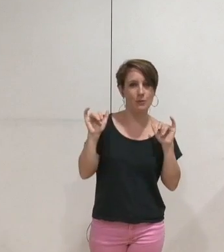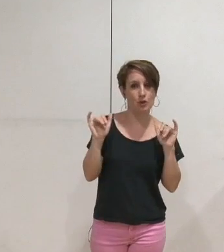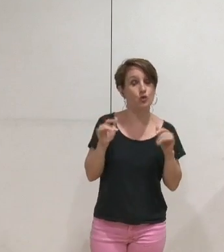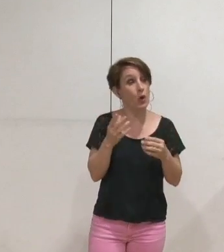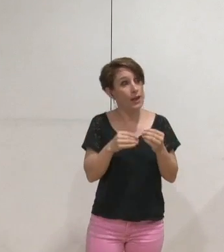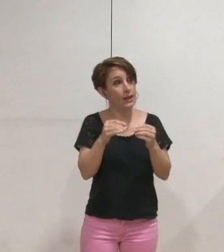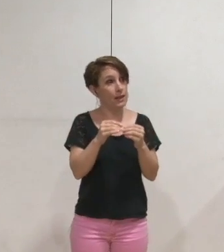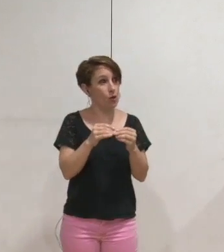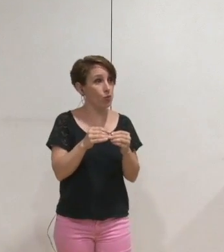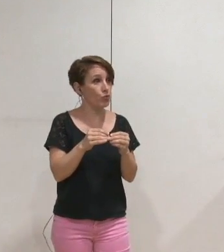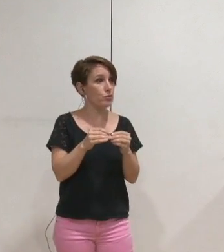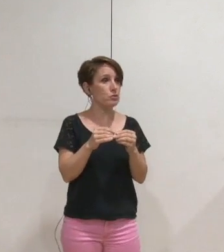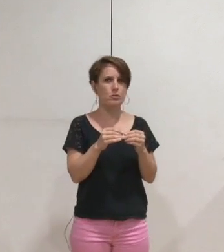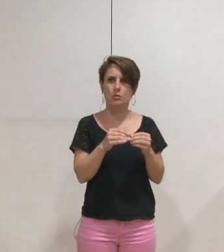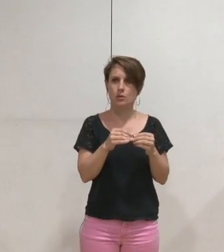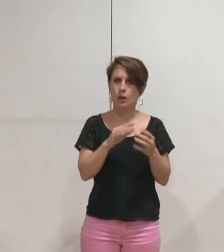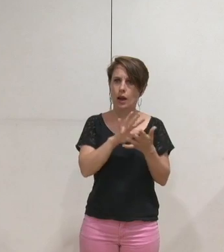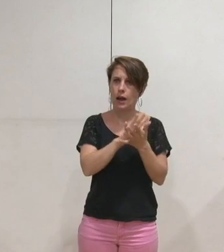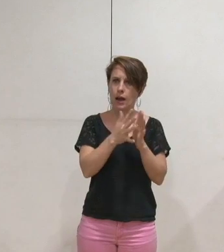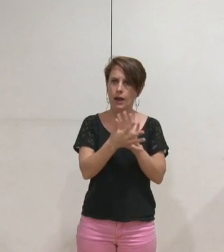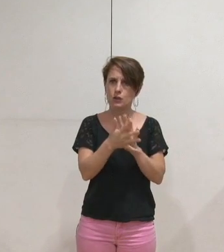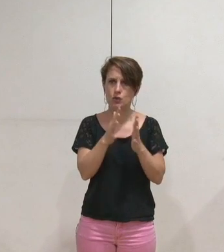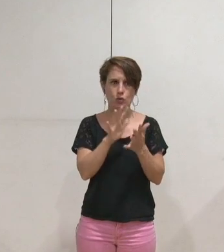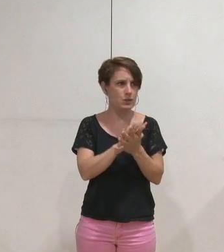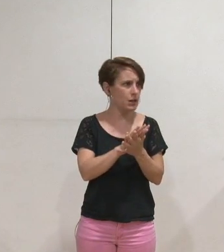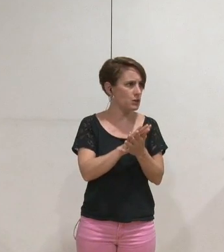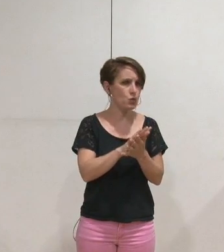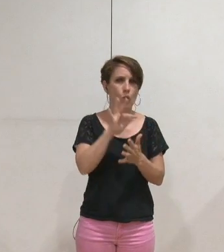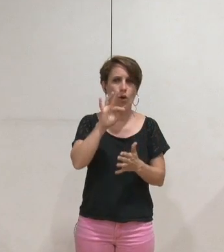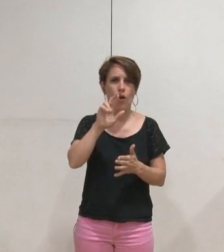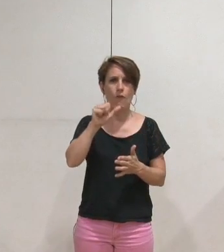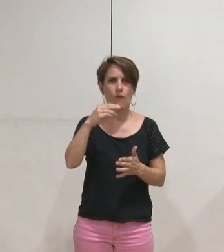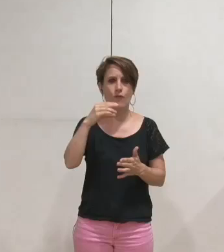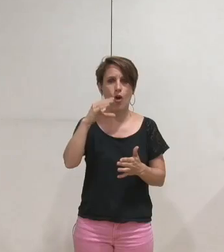sur subvention des francer merci c'est noté les